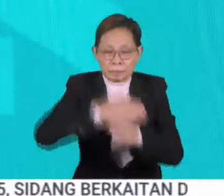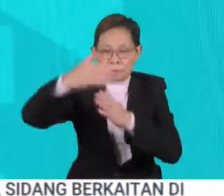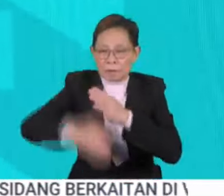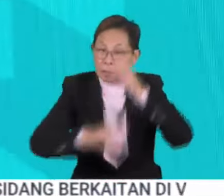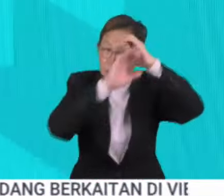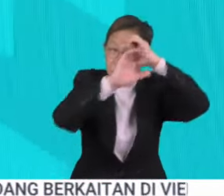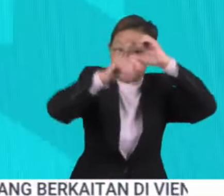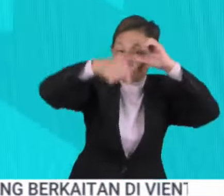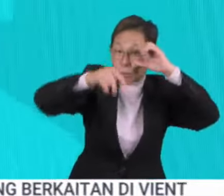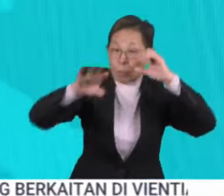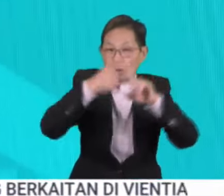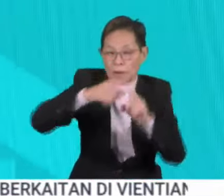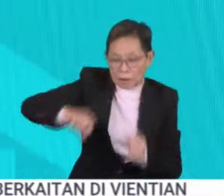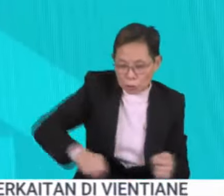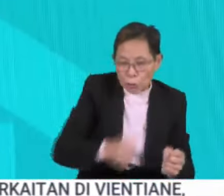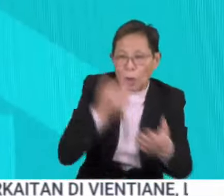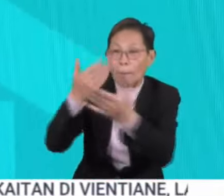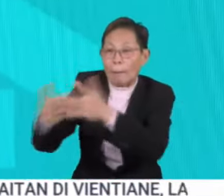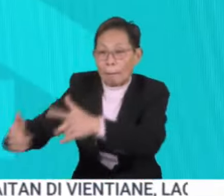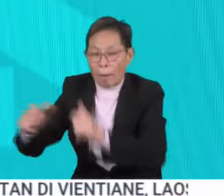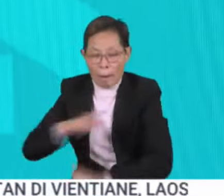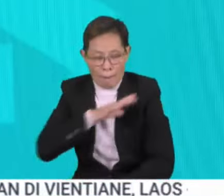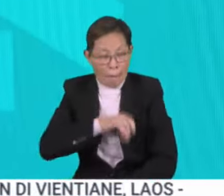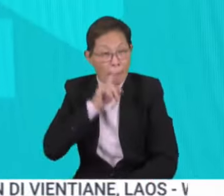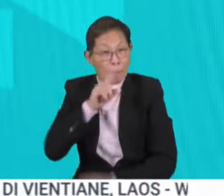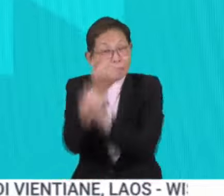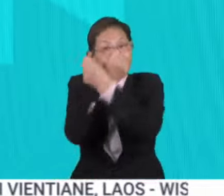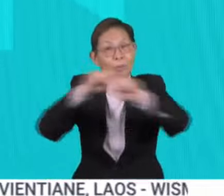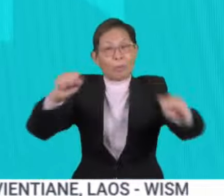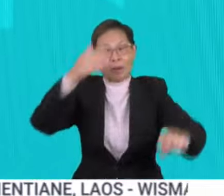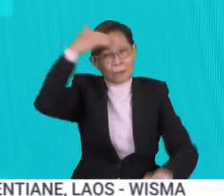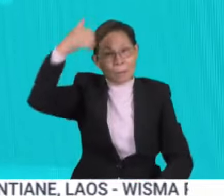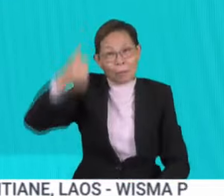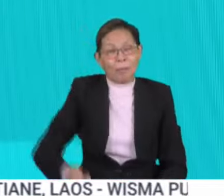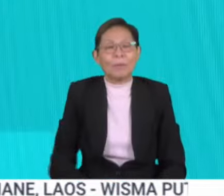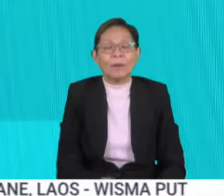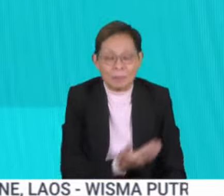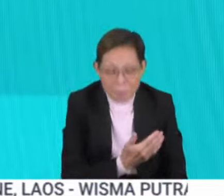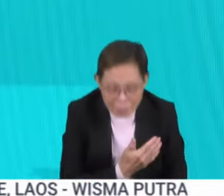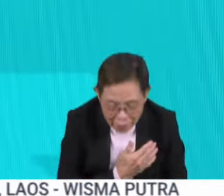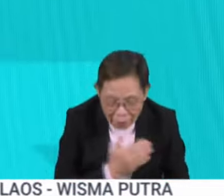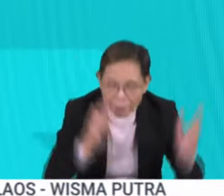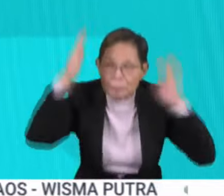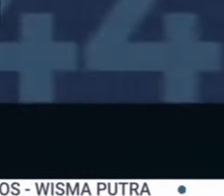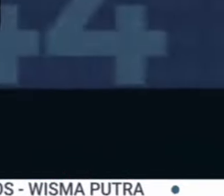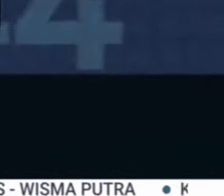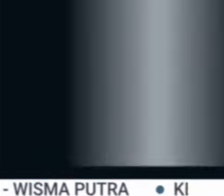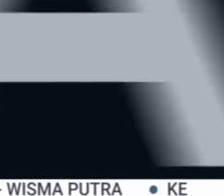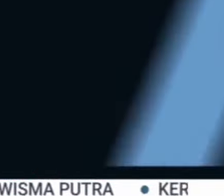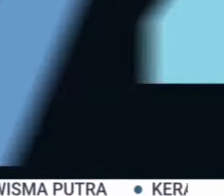Sekian Kanta 744 dari Sungai Kesegara. Palestin pasti merdeka. Assalamualaikum. Salam Malaysia Madani.